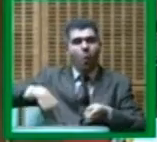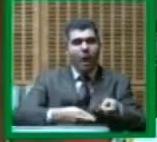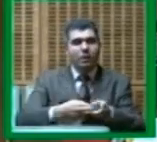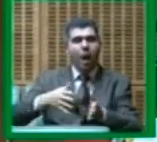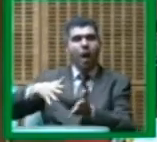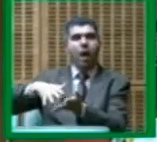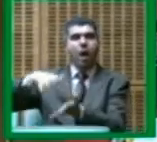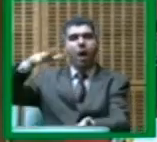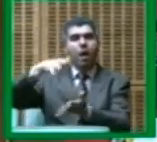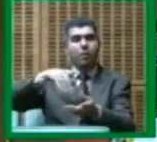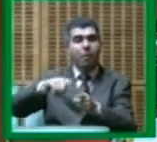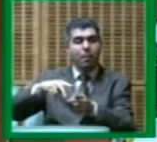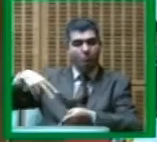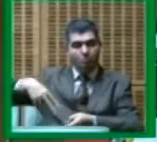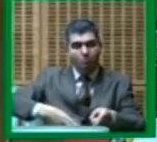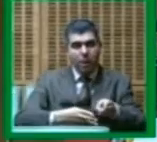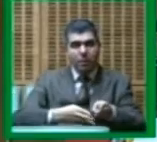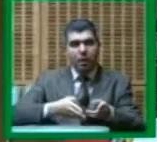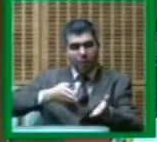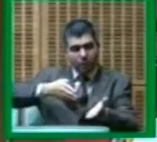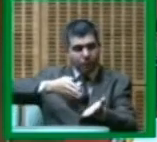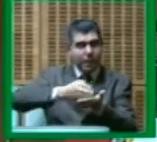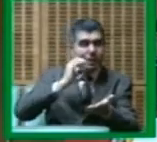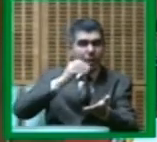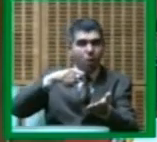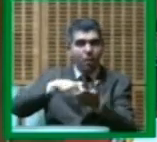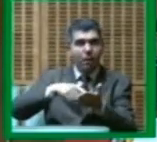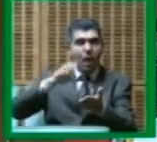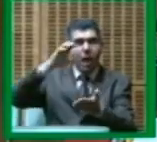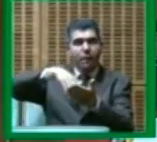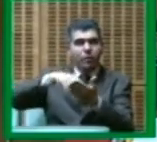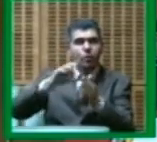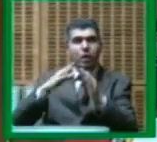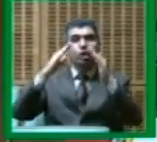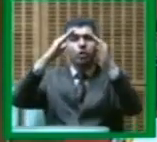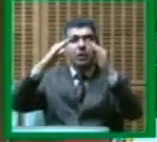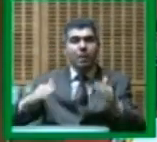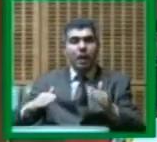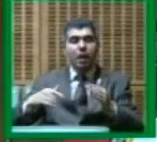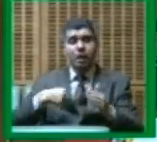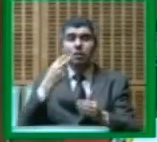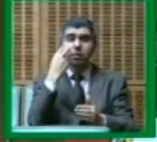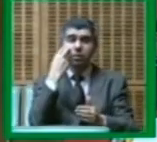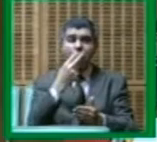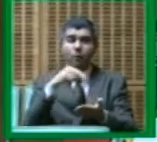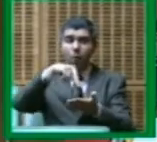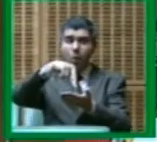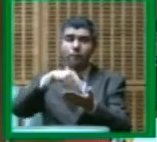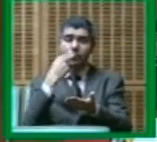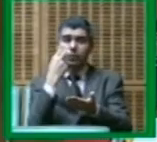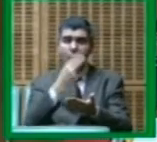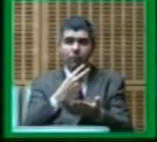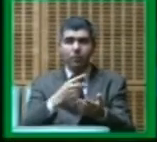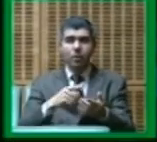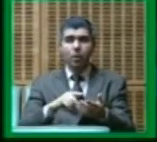انه انحرف الواد على مساره، لان كان المسار وبدا كيضرب تحت، بدا كيطيح الجبل، ماشي فقط الطريق، انا مشيت شفتها، بدا كيطيح حتى الجبل. ورب